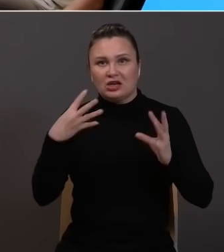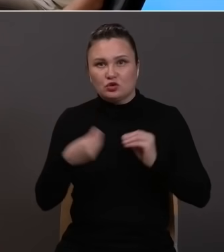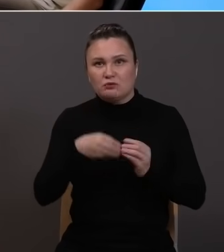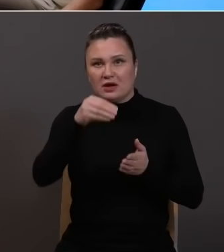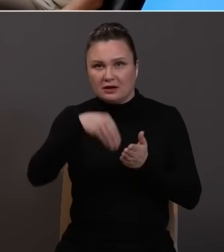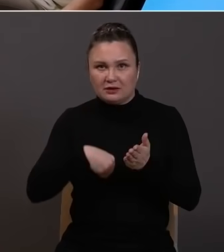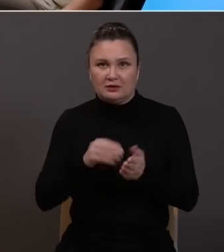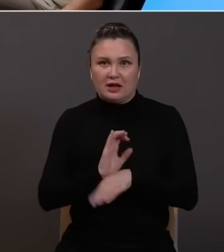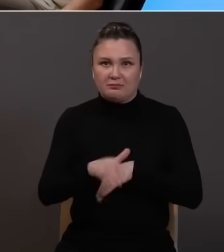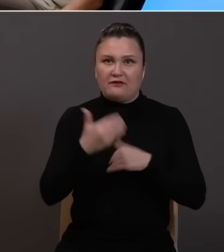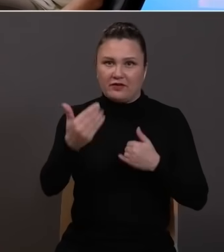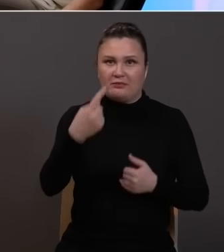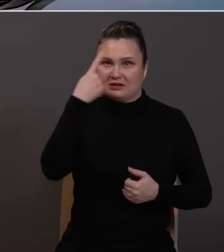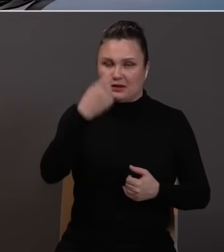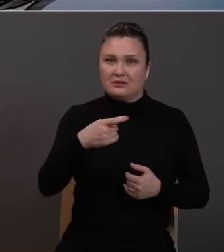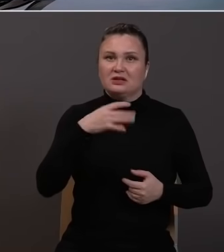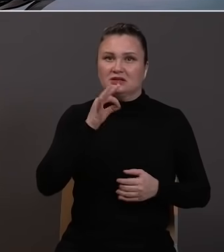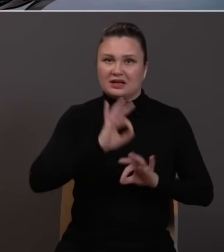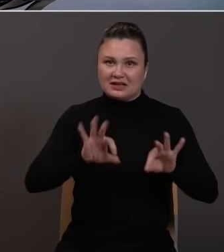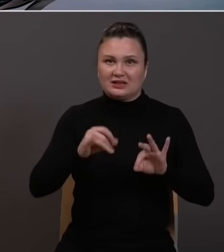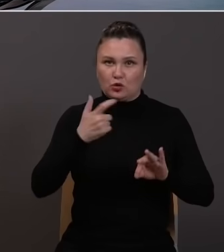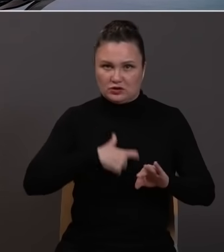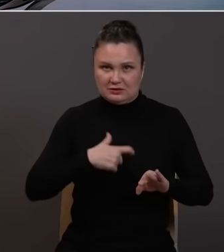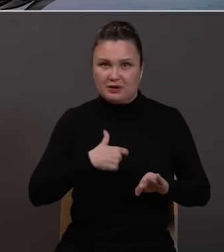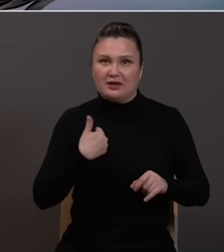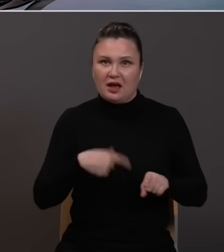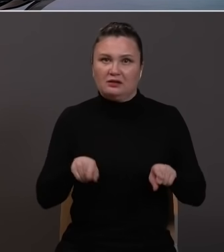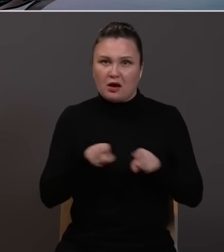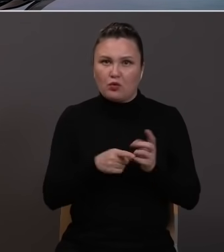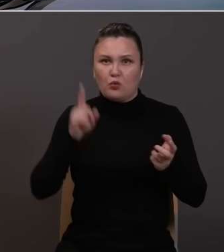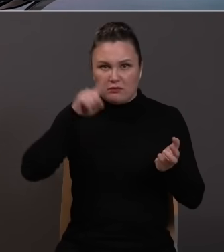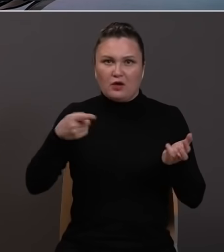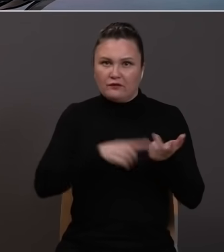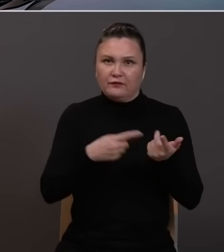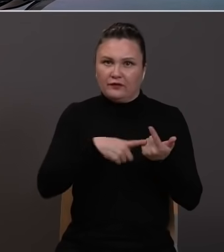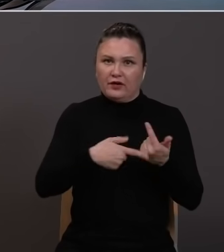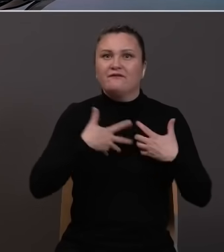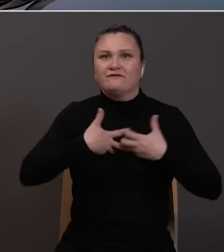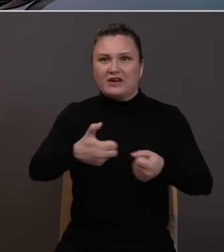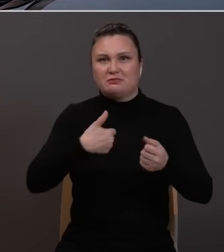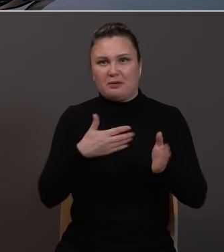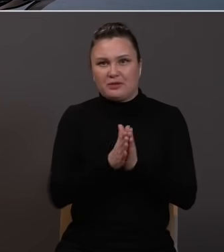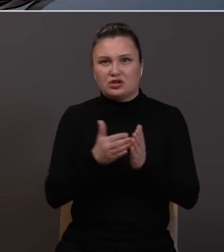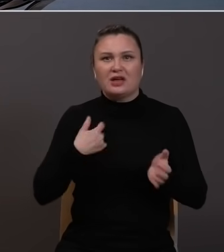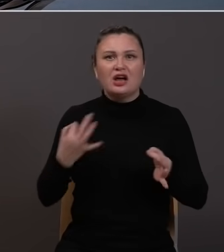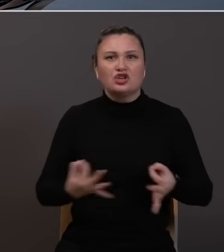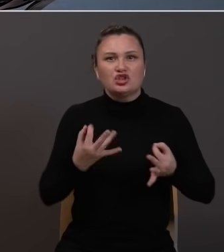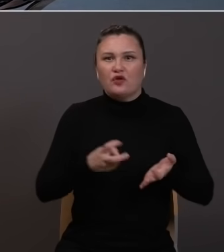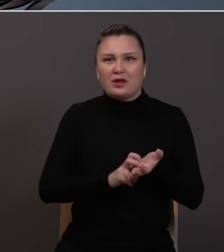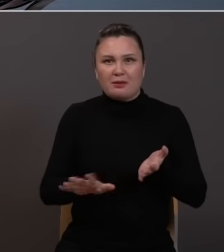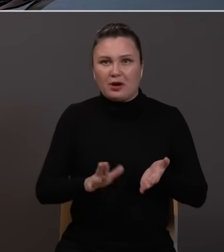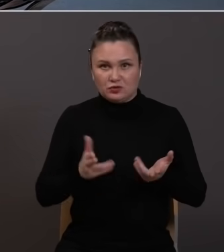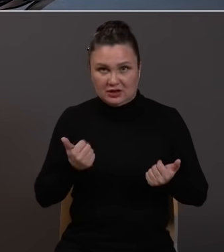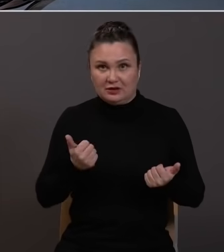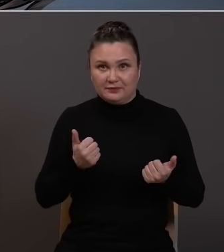вам, там, как-то сообщить, заявить о себе. Вот я такой-то, такой-то, умею то-то и то-то, возьмите меня, пожалуйста, я ничего не боюсь.